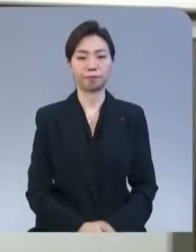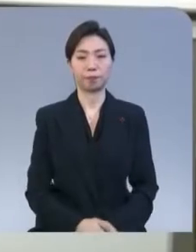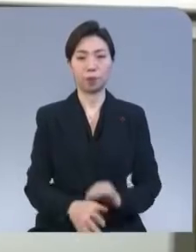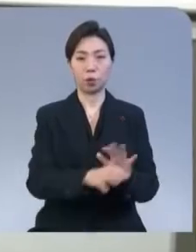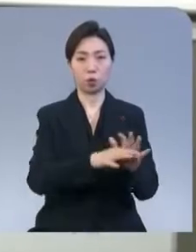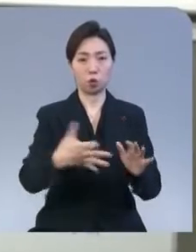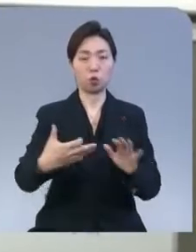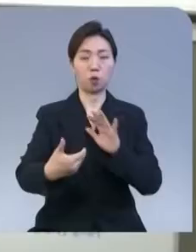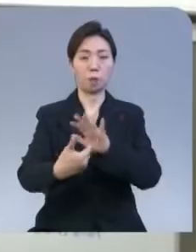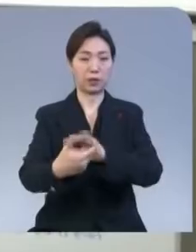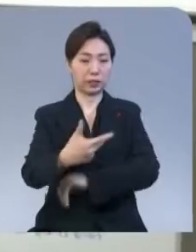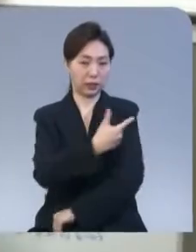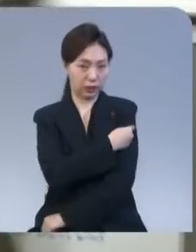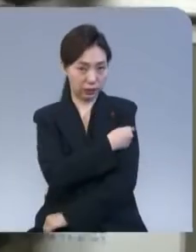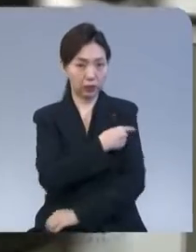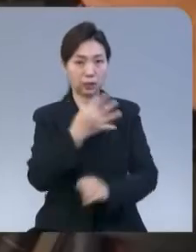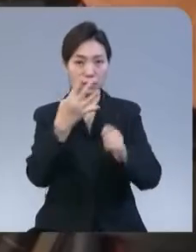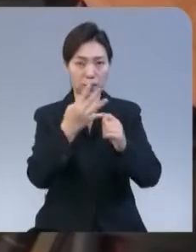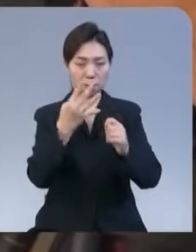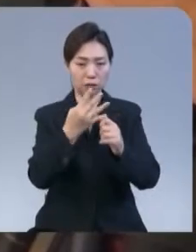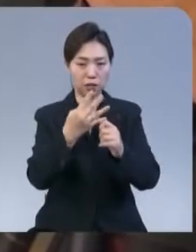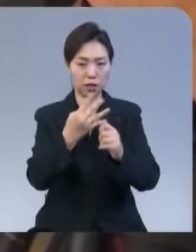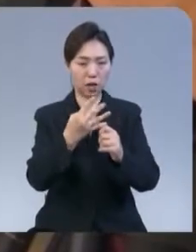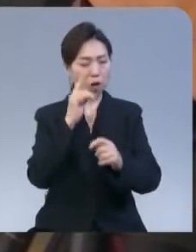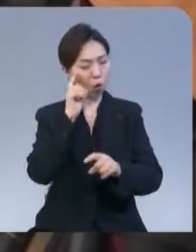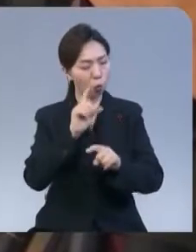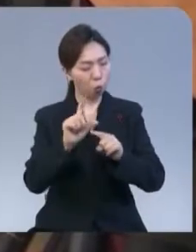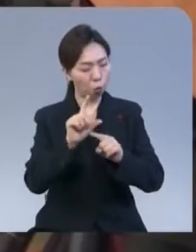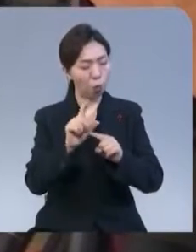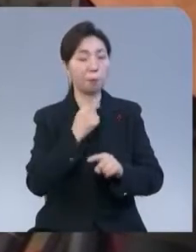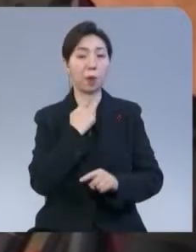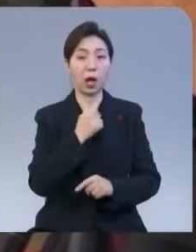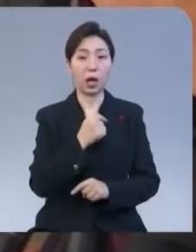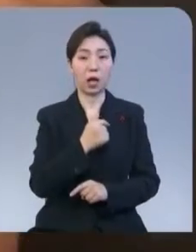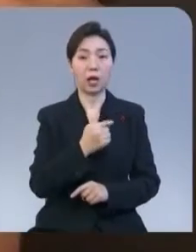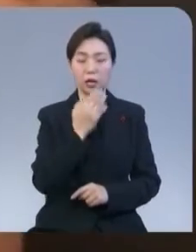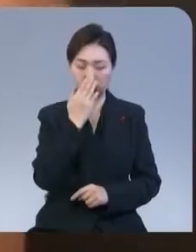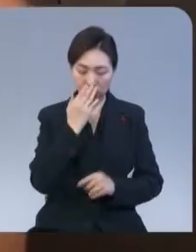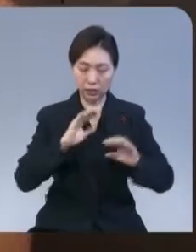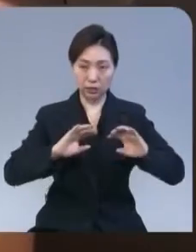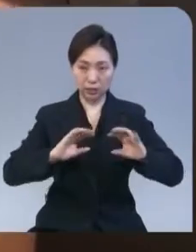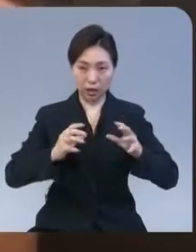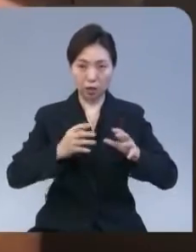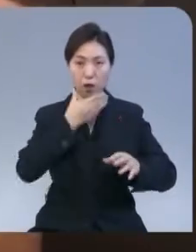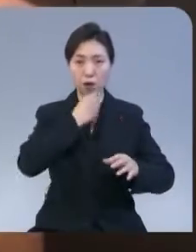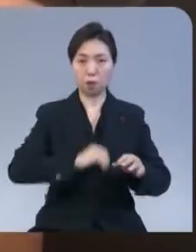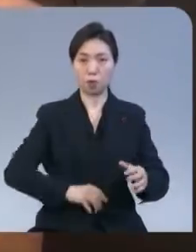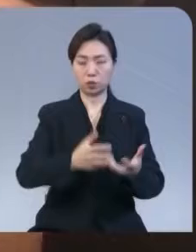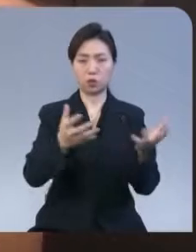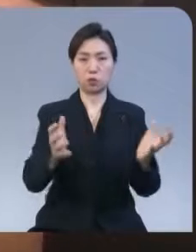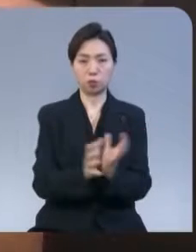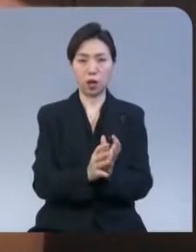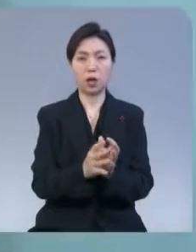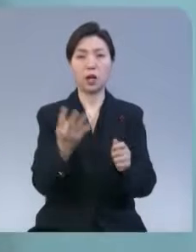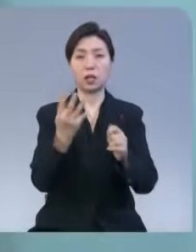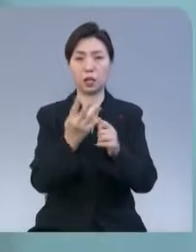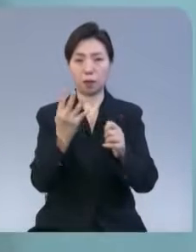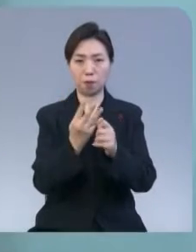코로나19 백신 4차 접종 결정을 미루어던 이스라엘 보건부가 면역 저하자들에 대한 4차 접종을